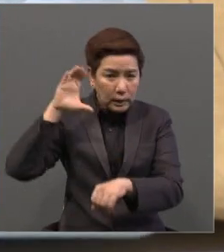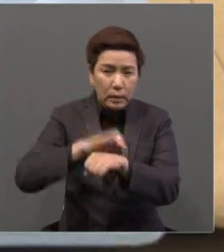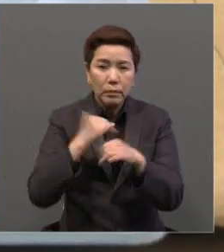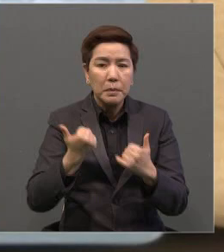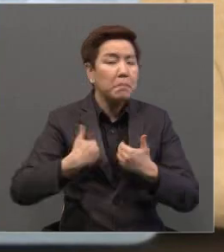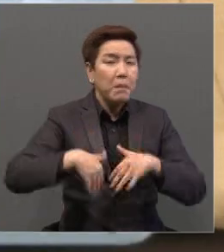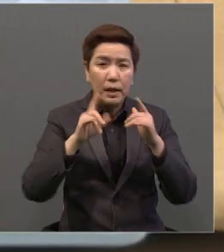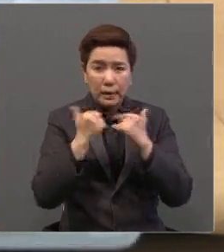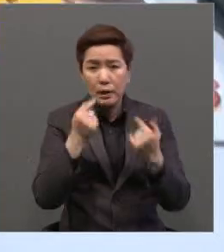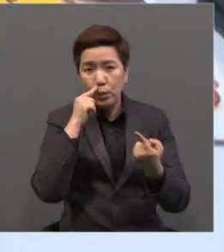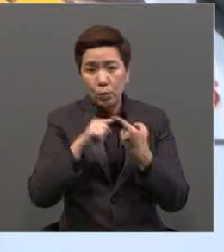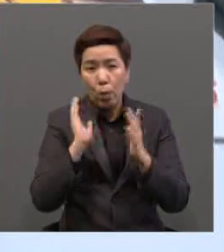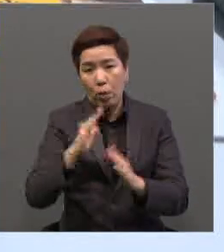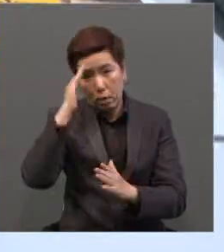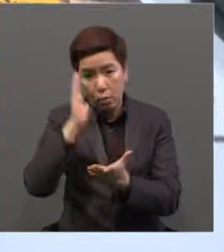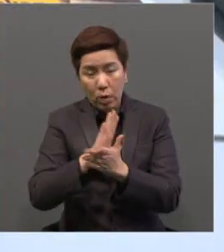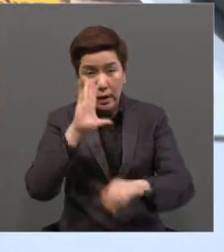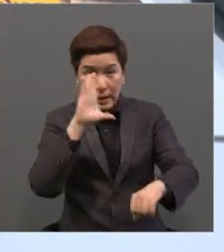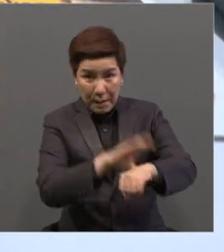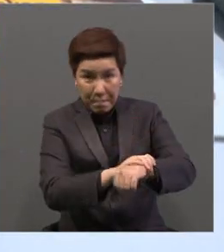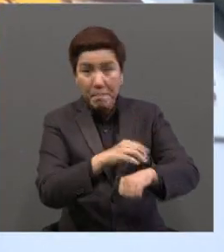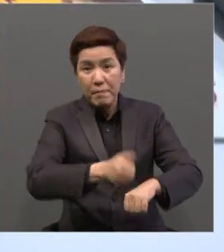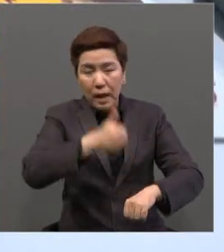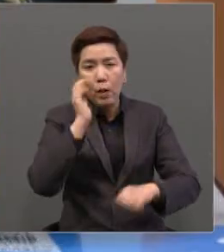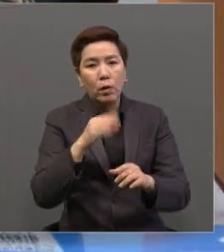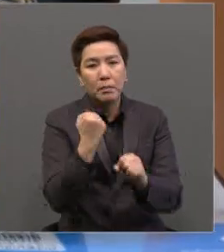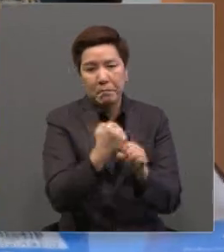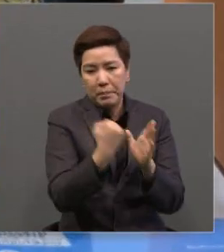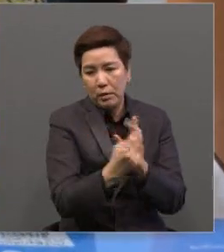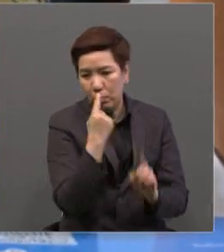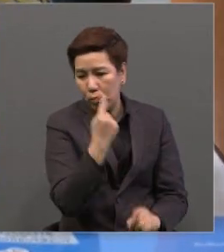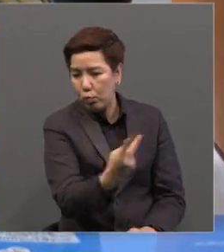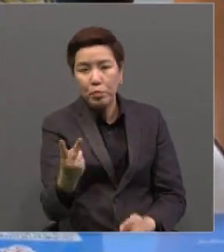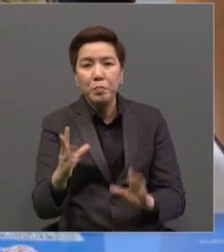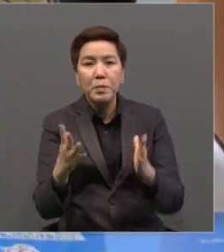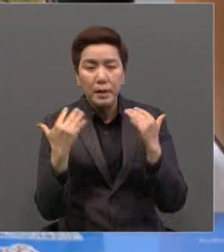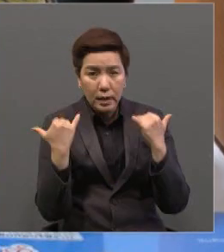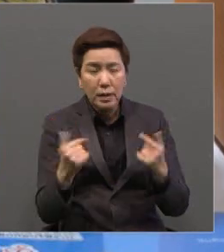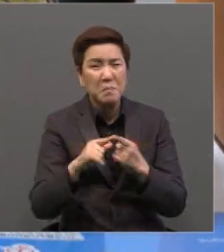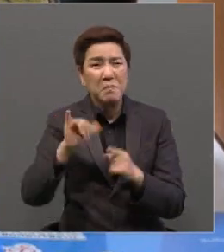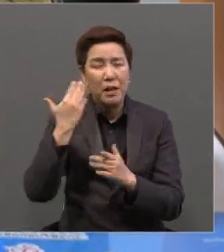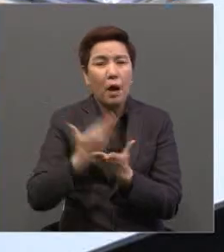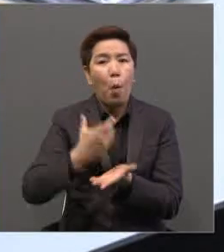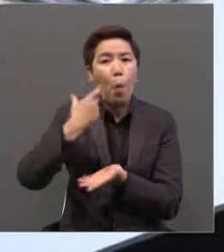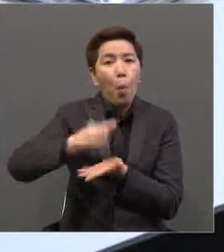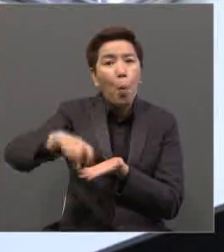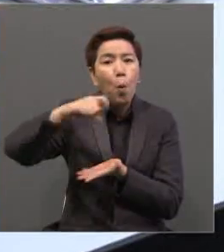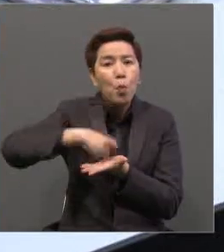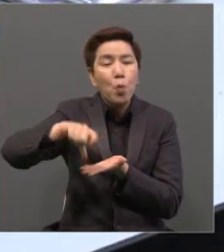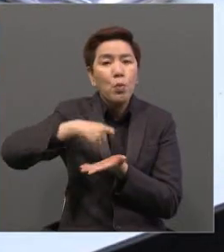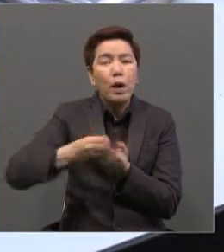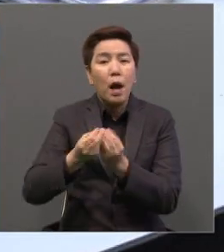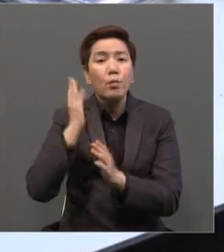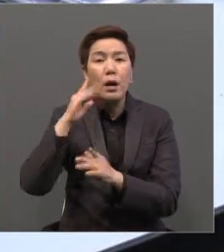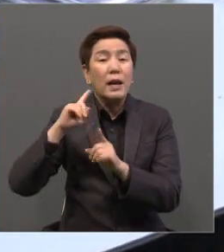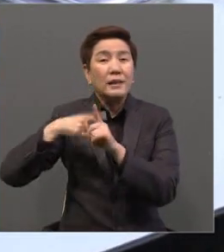เพื่ออย่างน้อยๆเลยเนี่ยนะครับเจ้าหน้าที่เขามีข้อมูลเขาจับได้เนี่ยมันก็จะมีคนตกเป็นเหยื่อต่อไปบางรายเนี่ยคุณผู้ชมโอนเงินให้ฝ่ายชาย